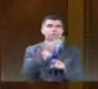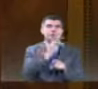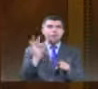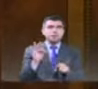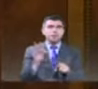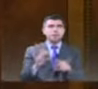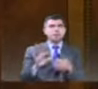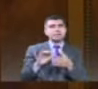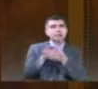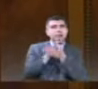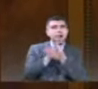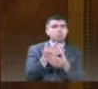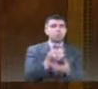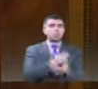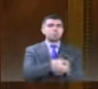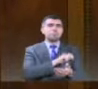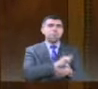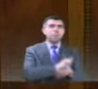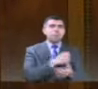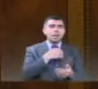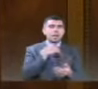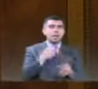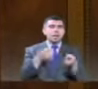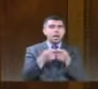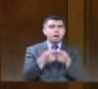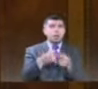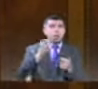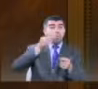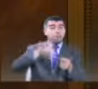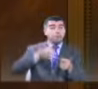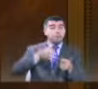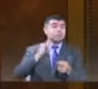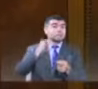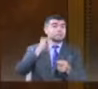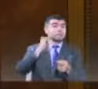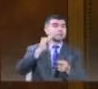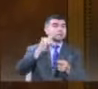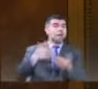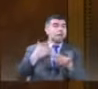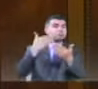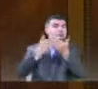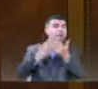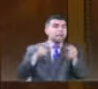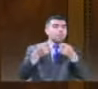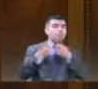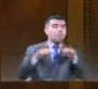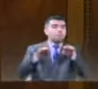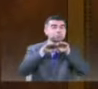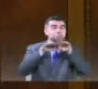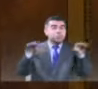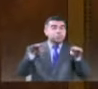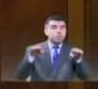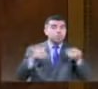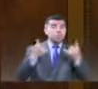ولا مع الإسبان لوقت معين باش نستافدوا من الاستثمار ولا. المهم هو الاستمرارية، أن هذا الشيء هذا يبقى ثابت إن شاء الله الرحمن الرحيم. وهما بنفسهم